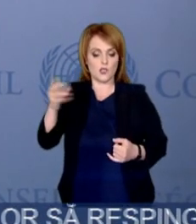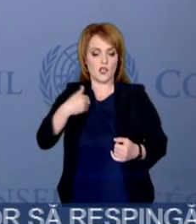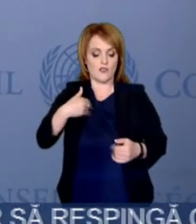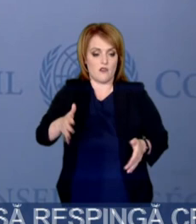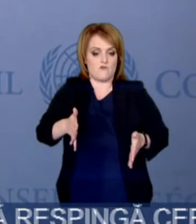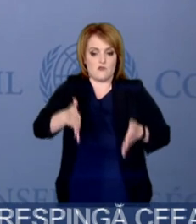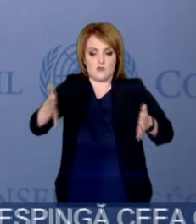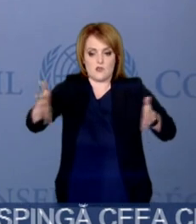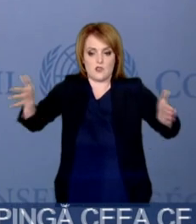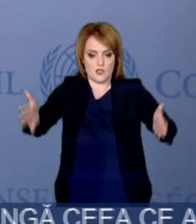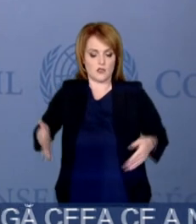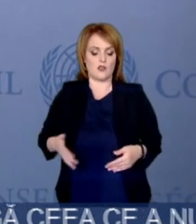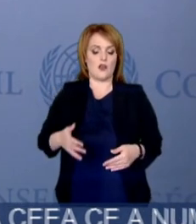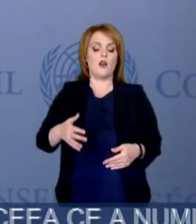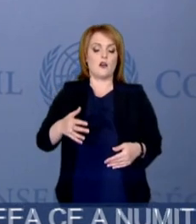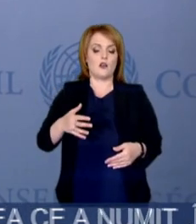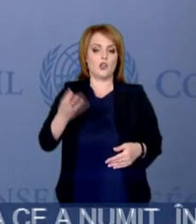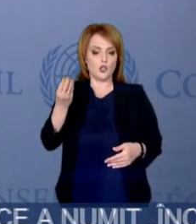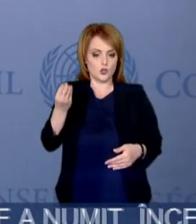departe costurile războiului